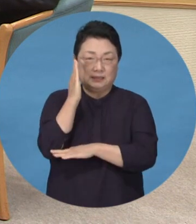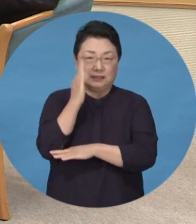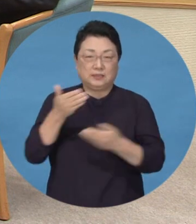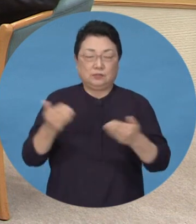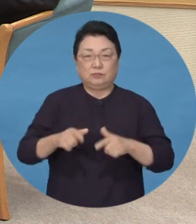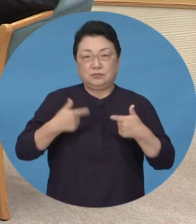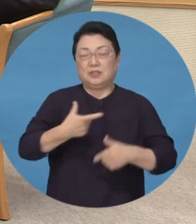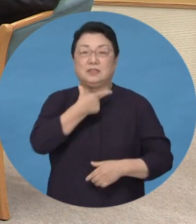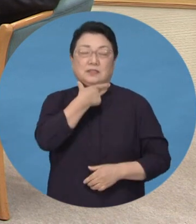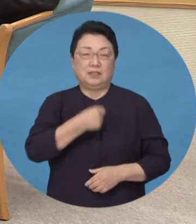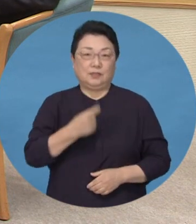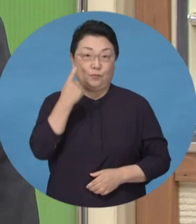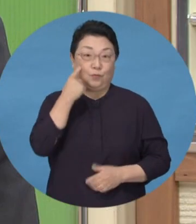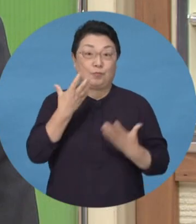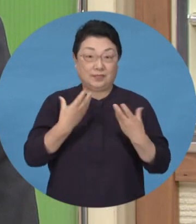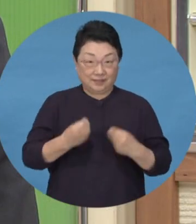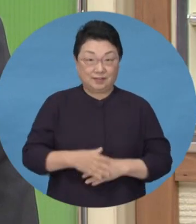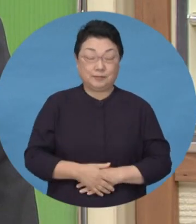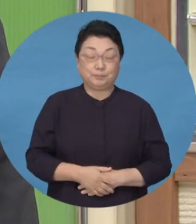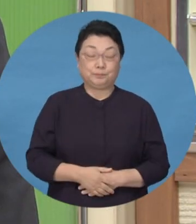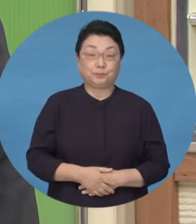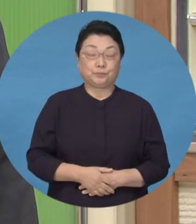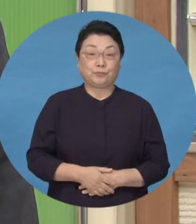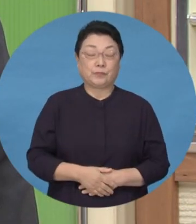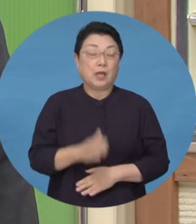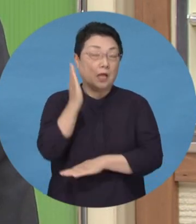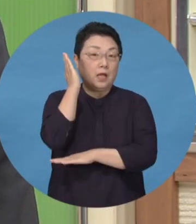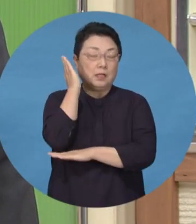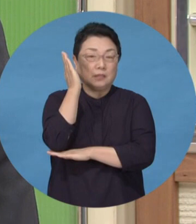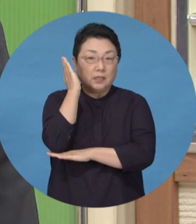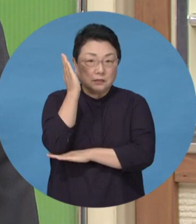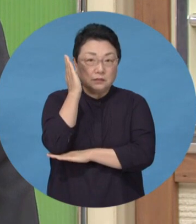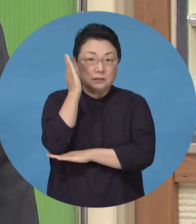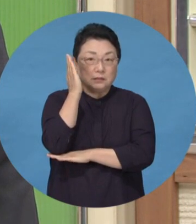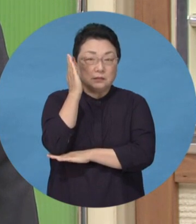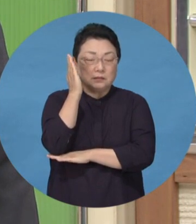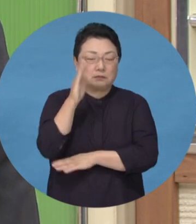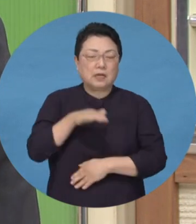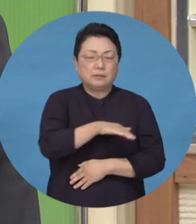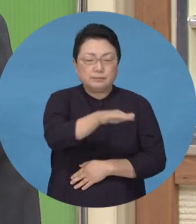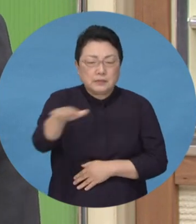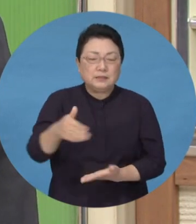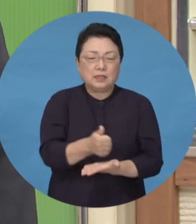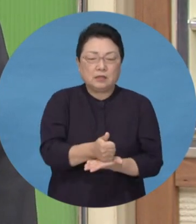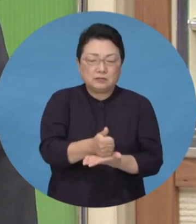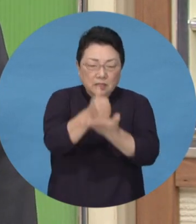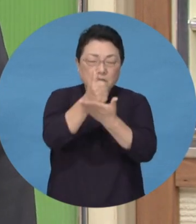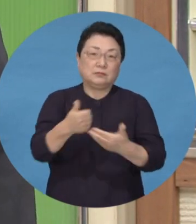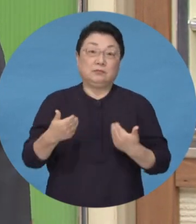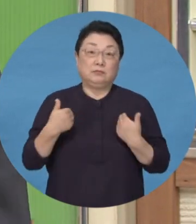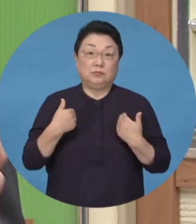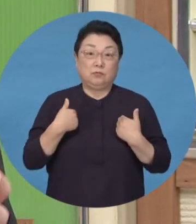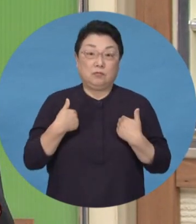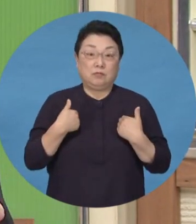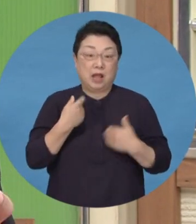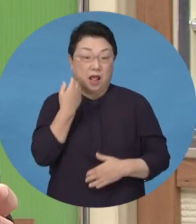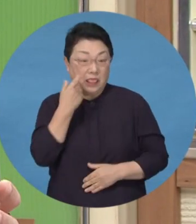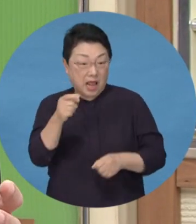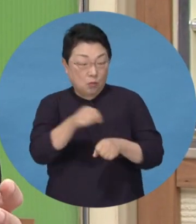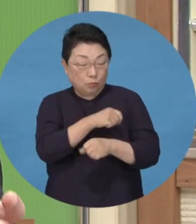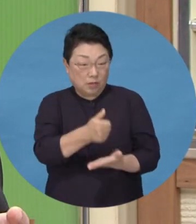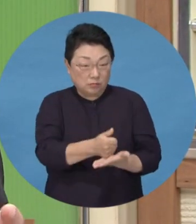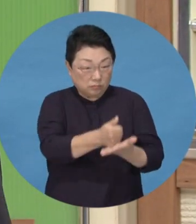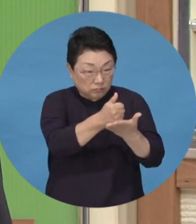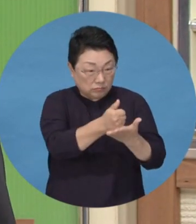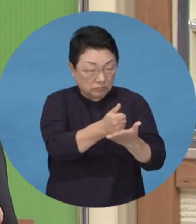たのがきっかけになりましたいま政治はみんなのものでなければならない誰か特定の人のもので